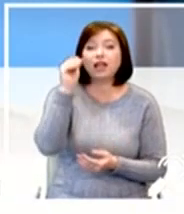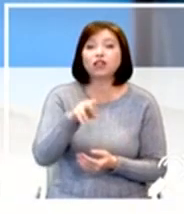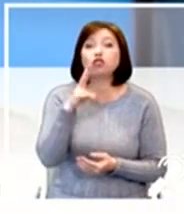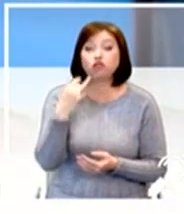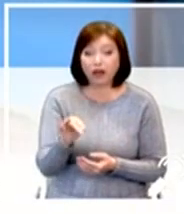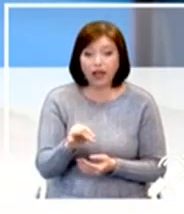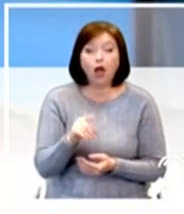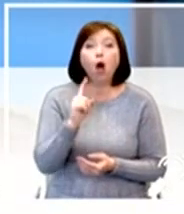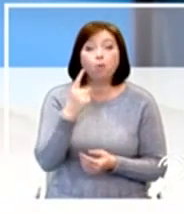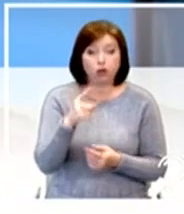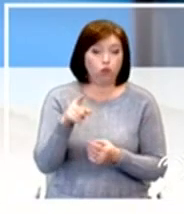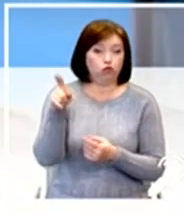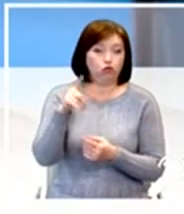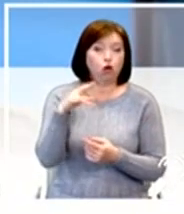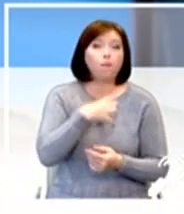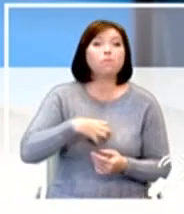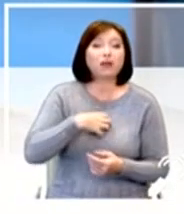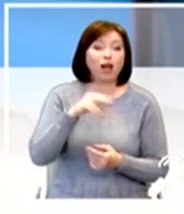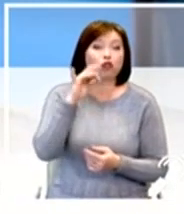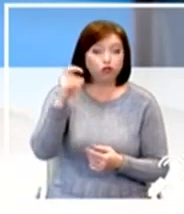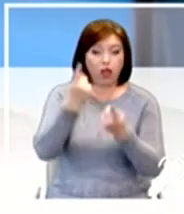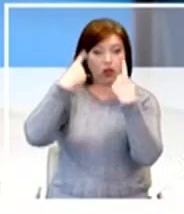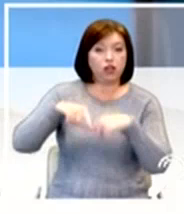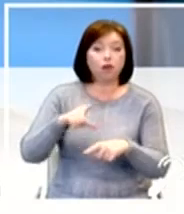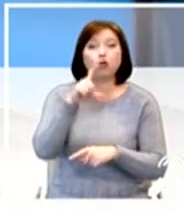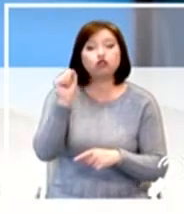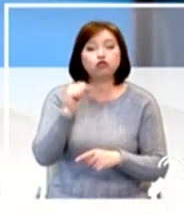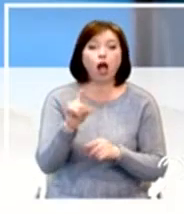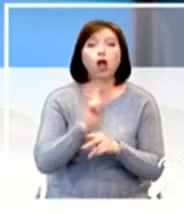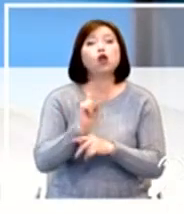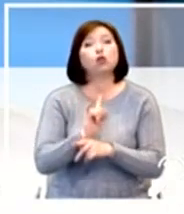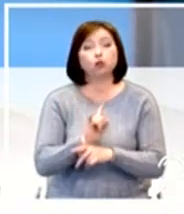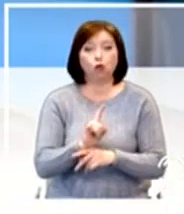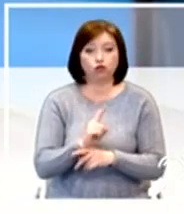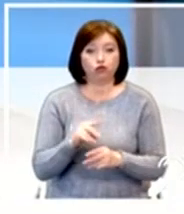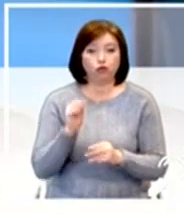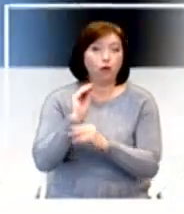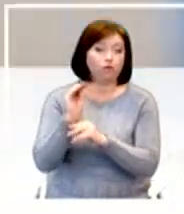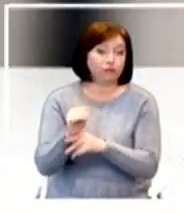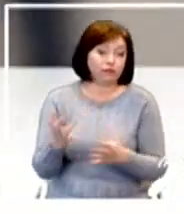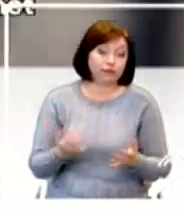lei, atât cât pretinde de la el primarul suspendat pentru declarații defăimătoare.